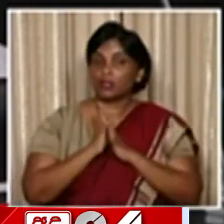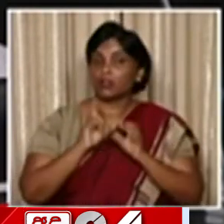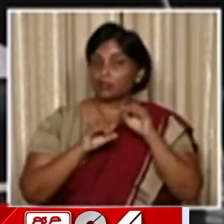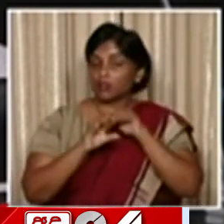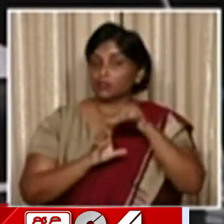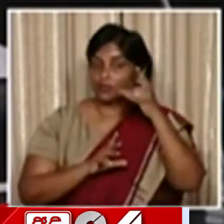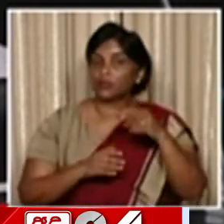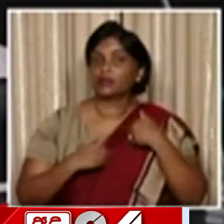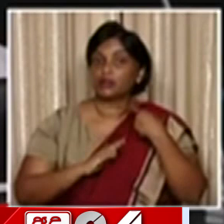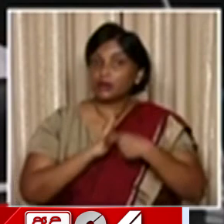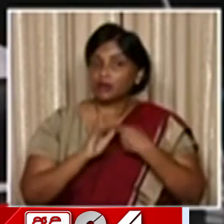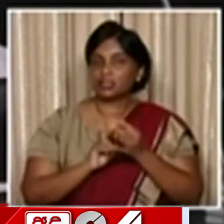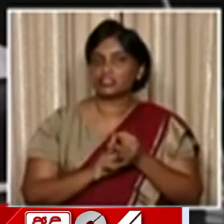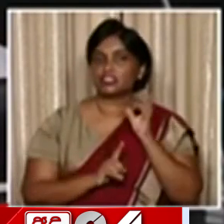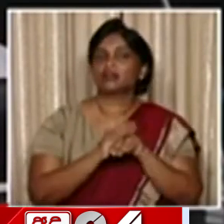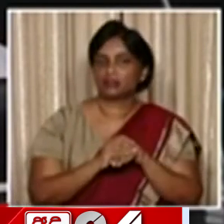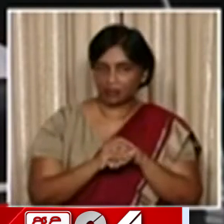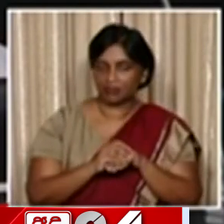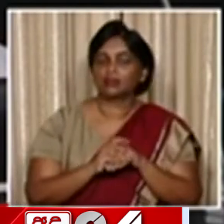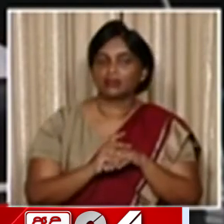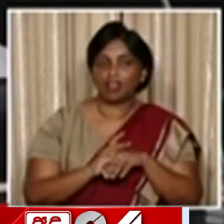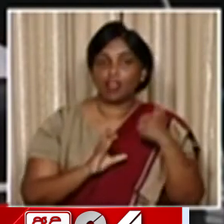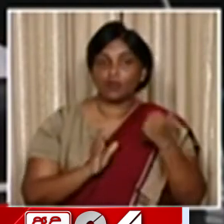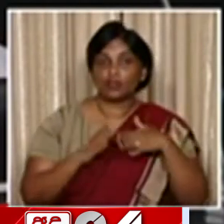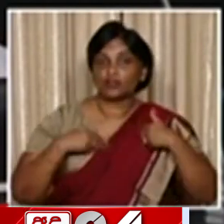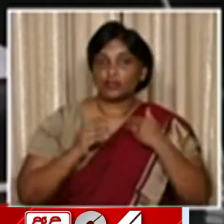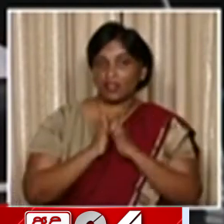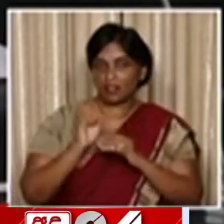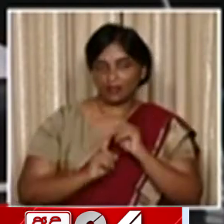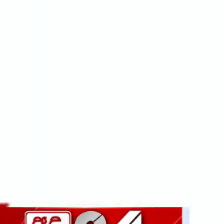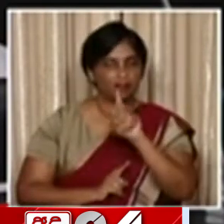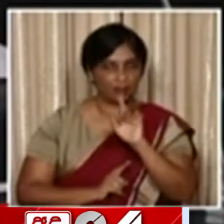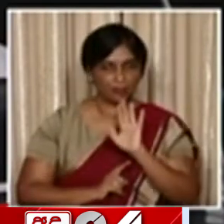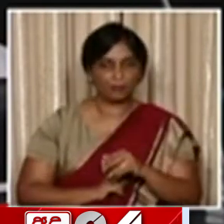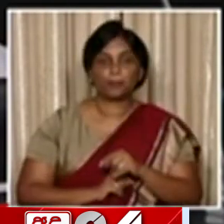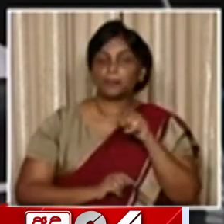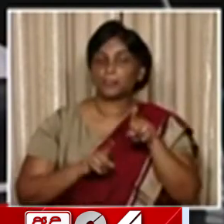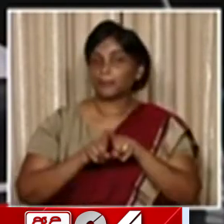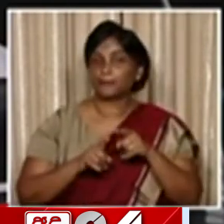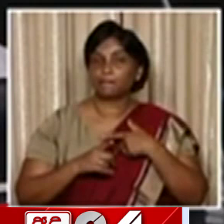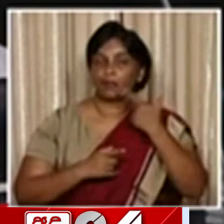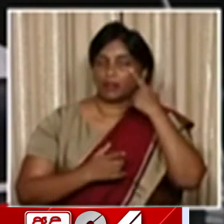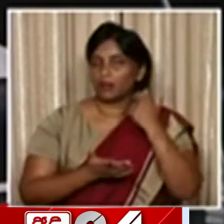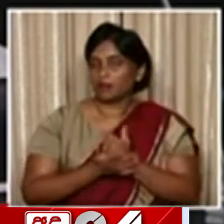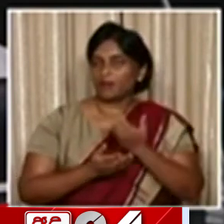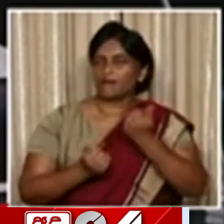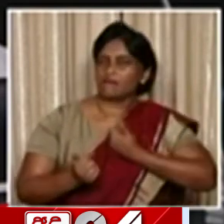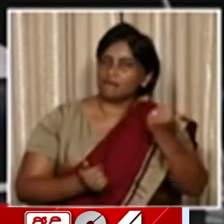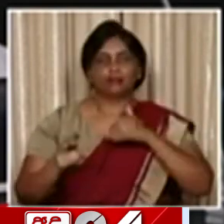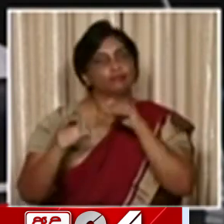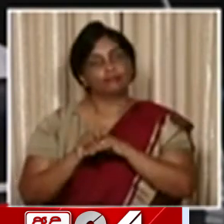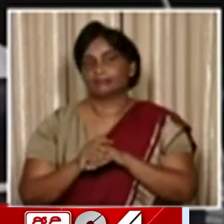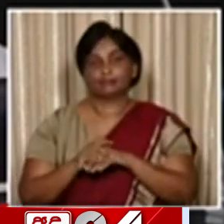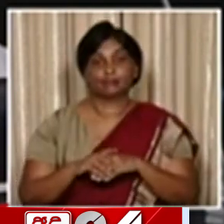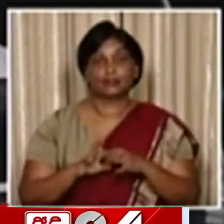නිසා තමයි මම මේ රටේ ජනාධිපති උනේ කියන එක නව සෞඛ්‍ය අමාත්‍යතුමාට මම මතක් කරන්නට ඕනේ. ඒ මොකද මාව අමාරු විධාන්නේ ඒකට දැම්මට මම